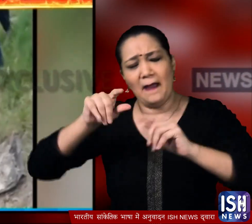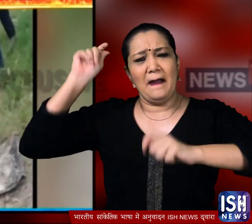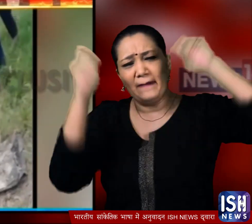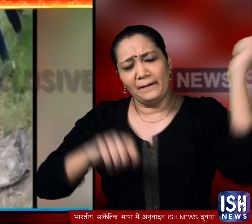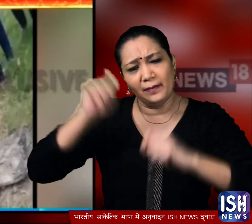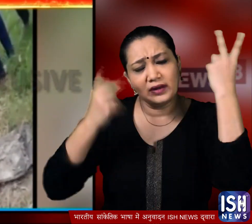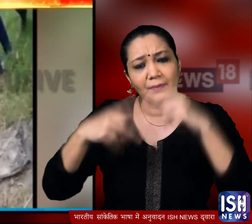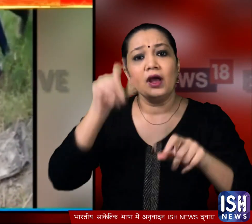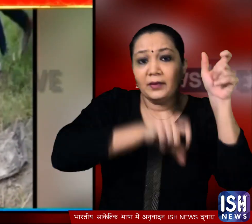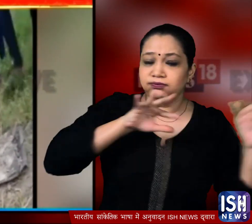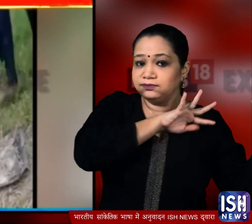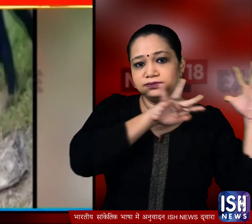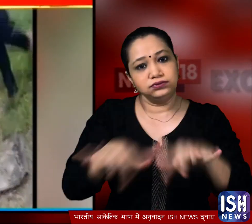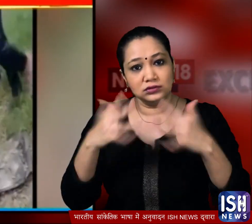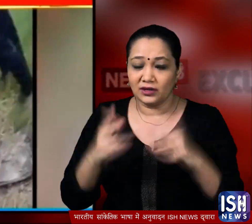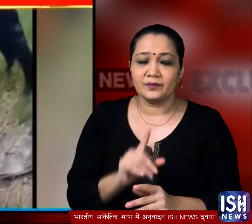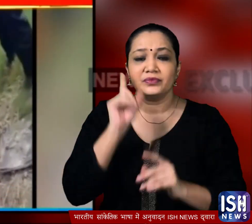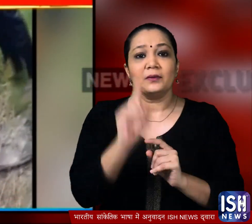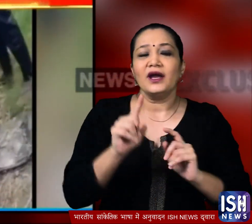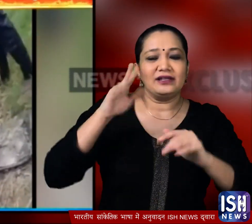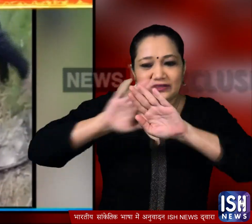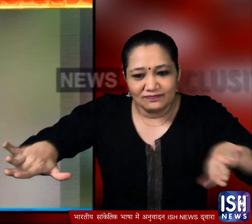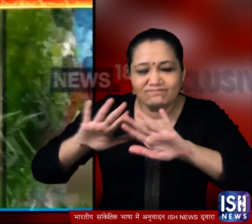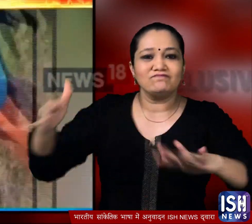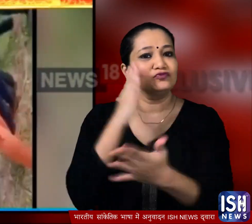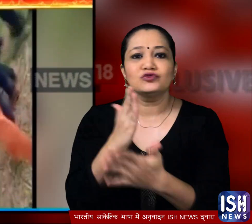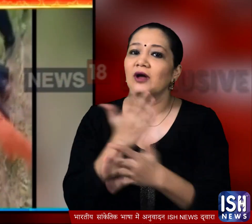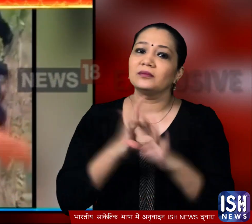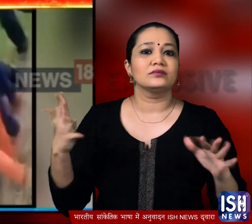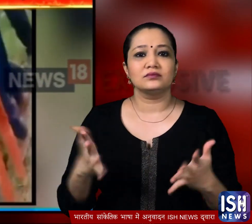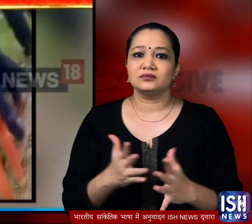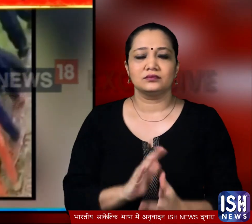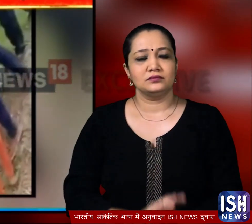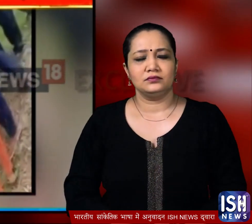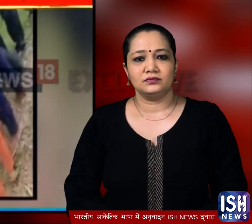को देखने के लिए वहां लोगों का हुजूम जुटा रहा, लेकिन किसी ने भी उसकी मदद नहीं की।